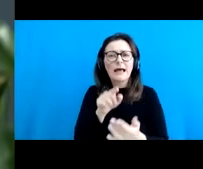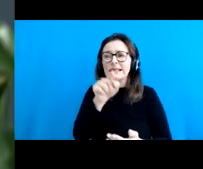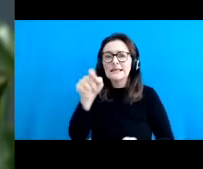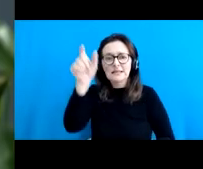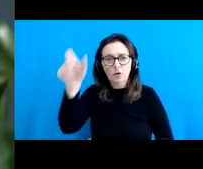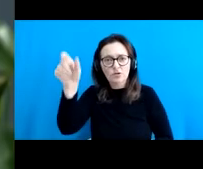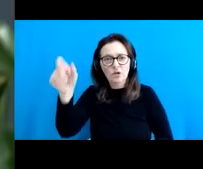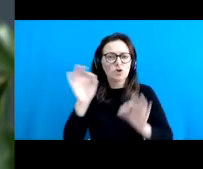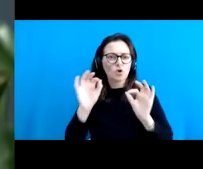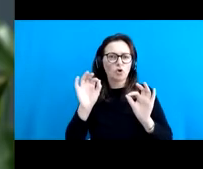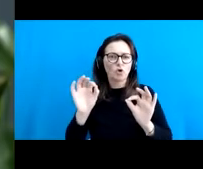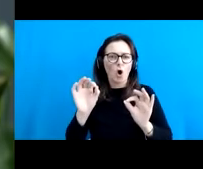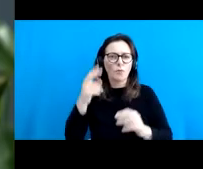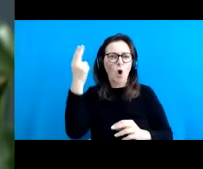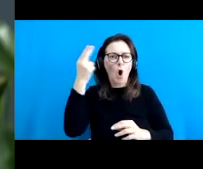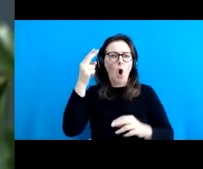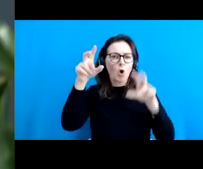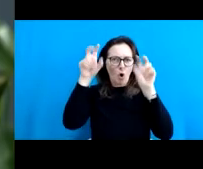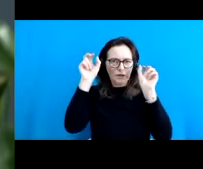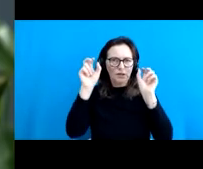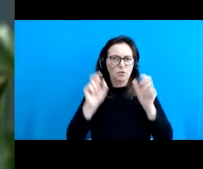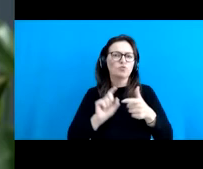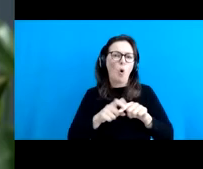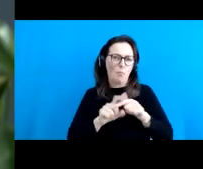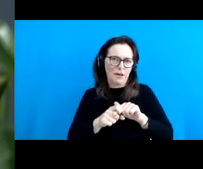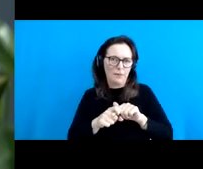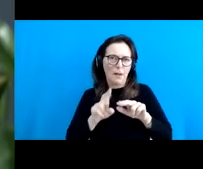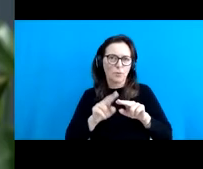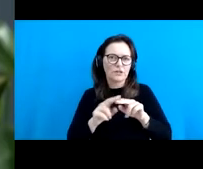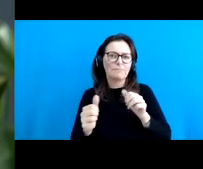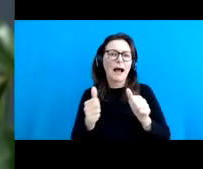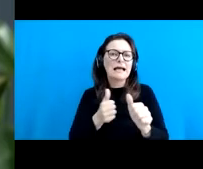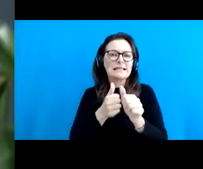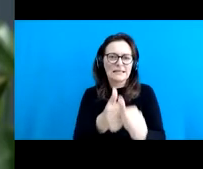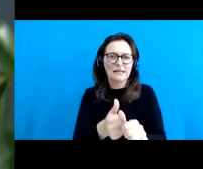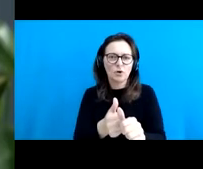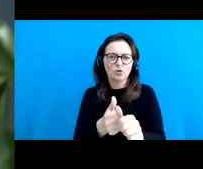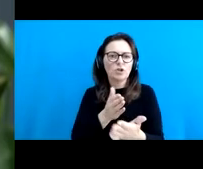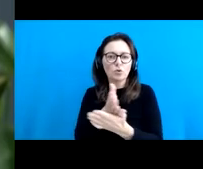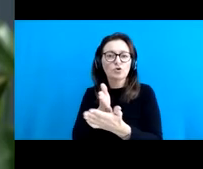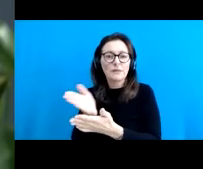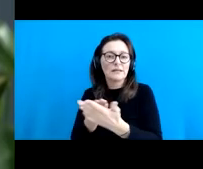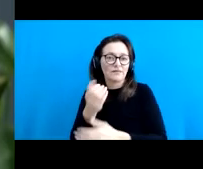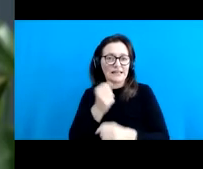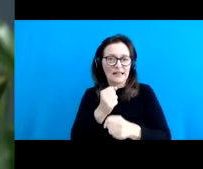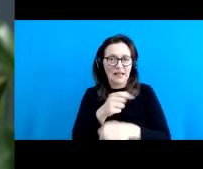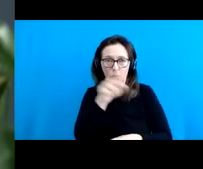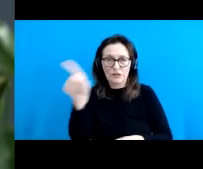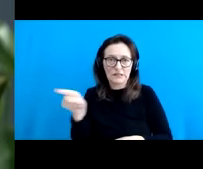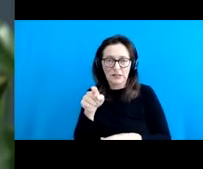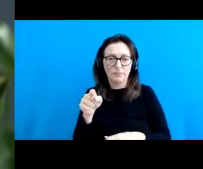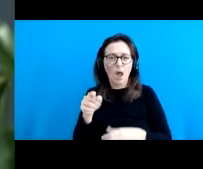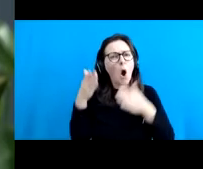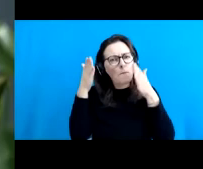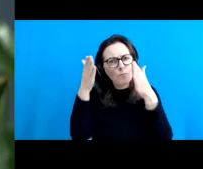dobro kognitivno opremljene. Šele kasneje v poglavju sledijo tudi konkretne usmeritve za delo z njimi. Posebno